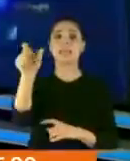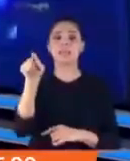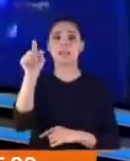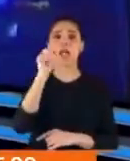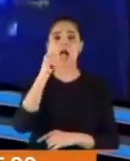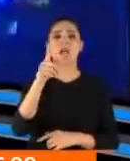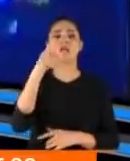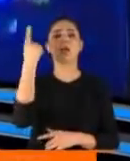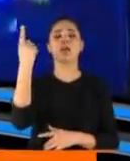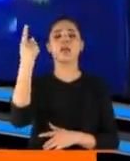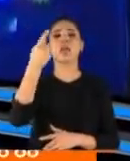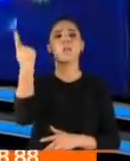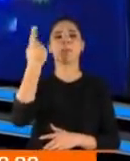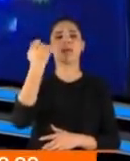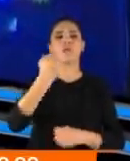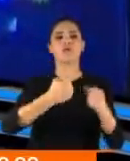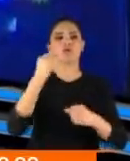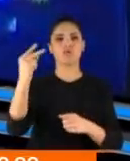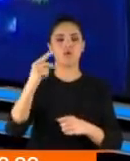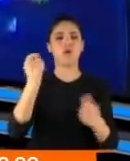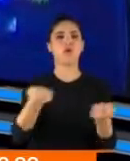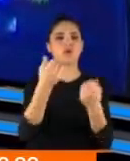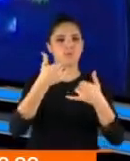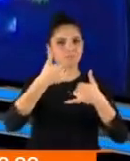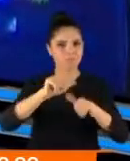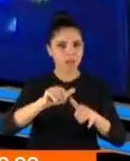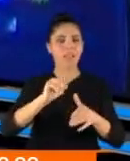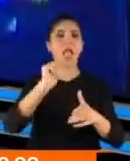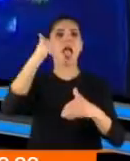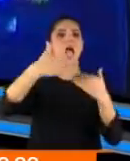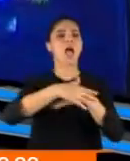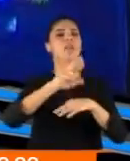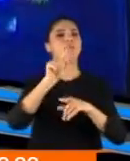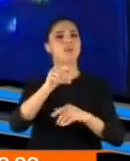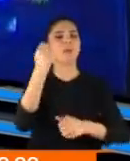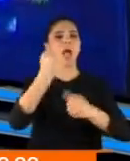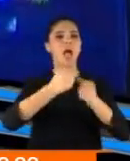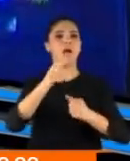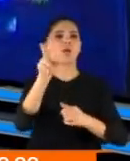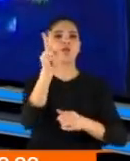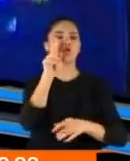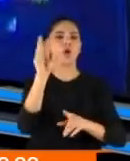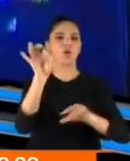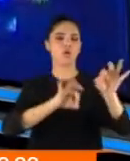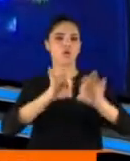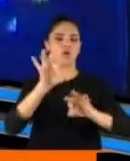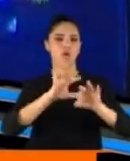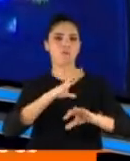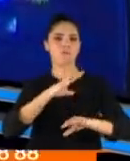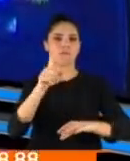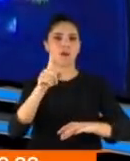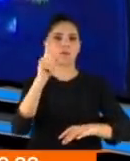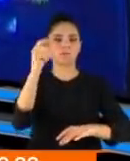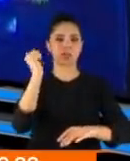Eskiden Ankara'da dolmuş şoförlüğü yapıyor. Mesaisini tamamlamış, her akşam yaptığı gibi aracını son kez kontrol ediyordu.